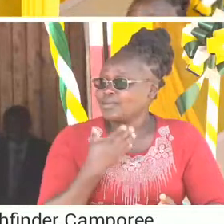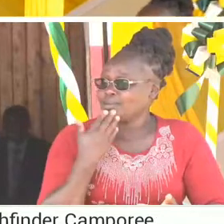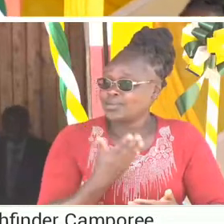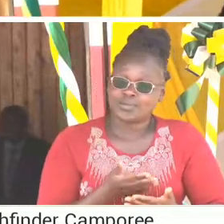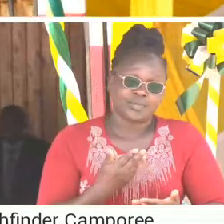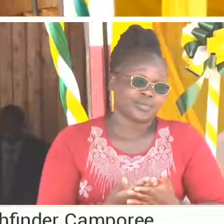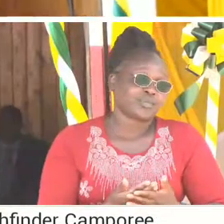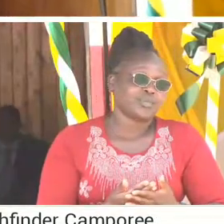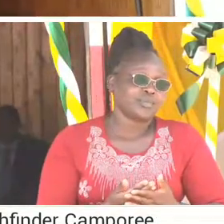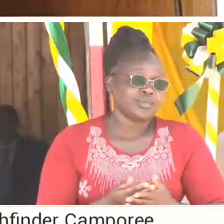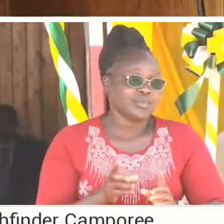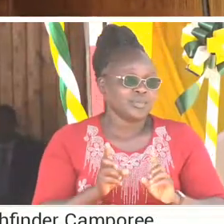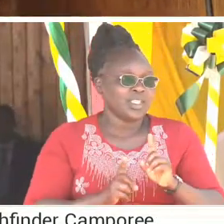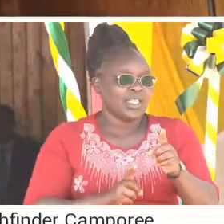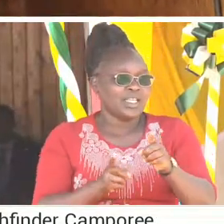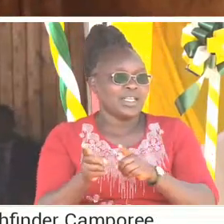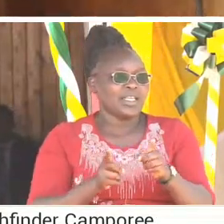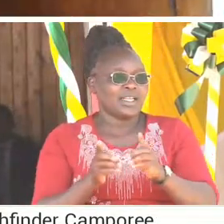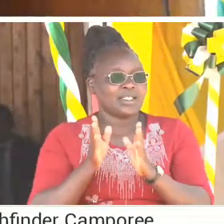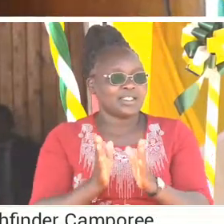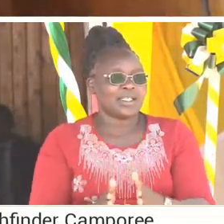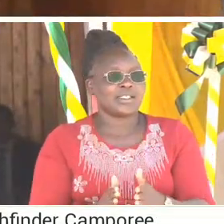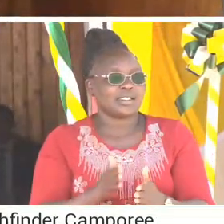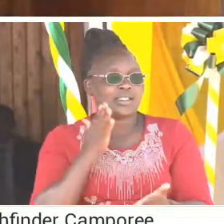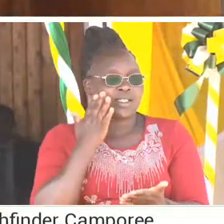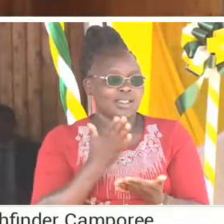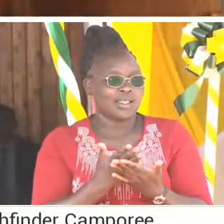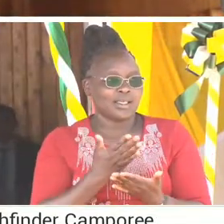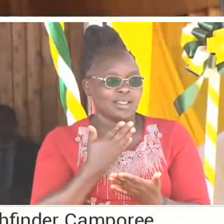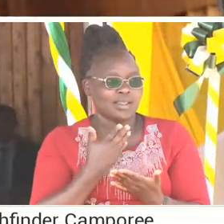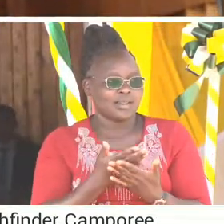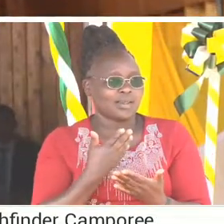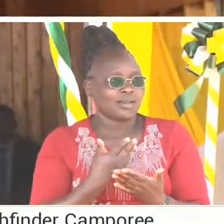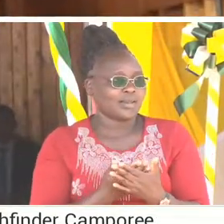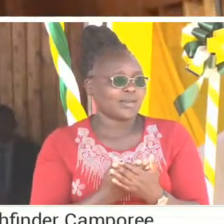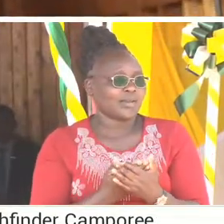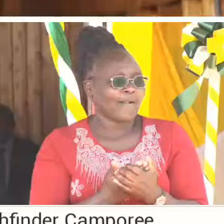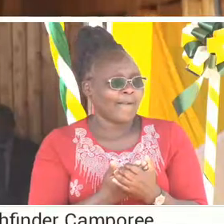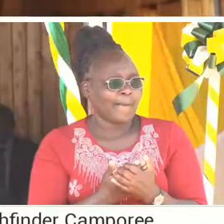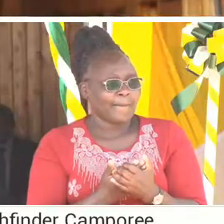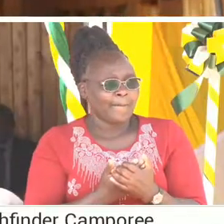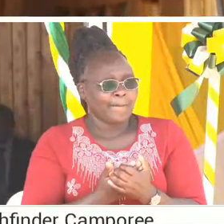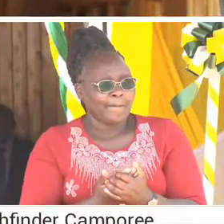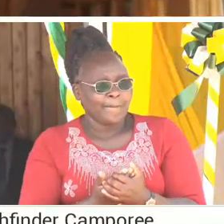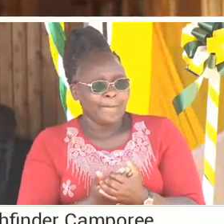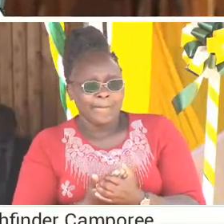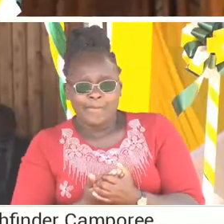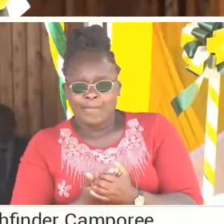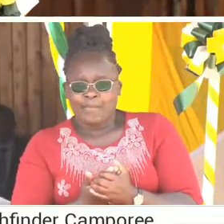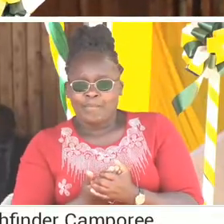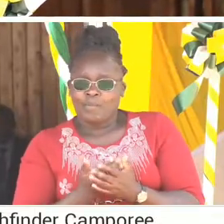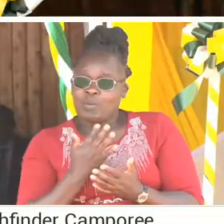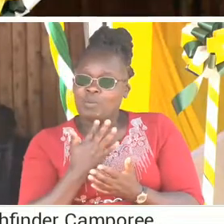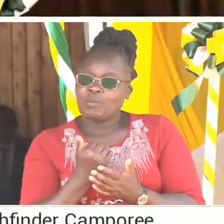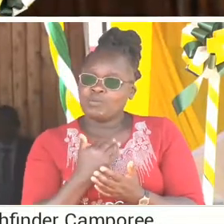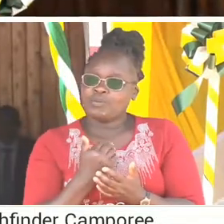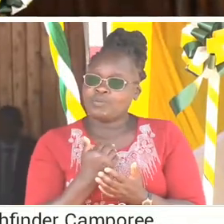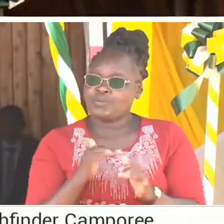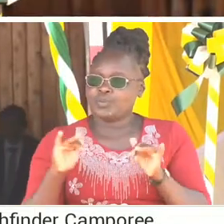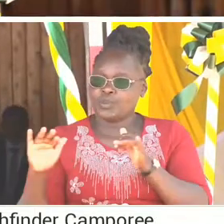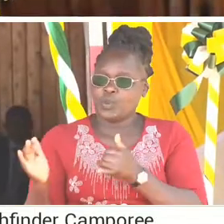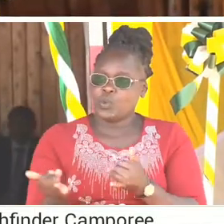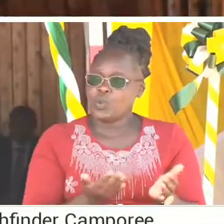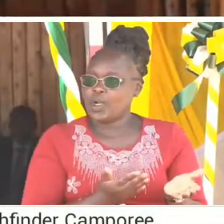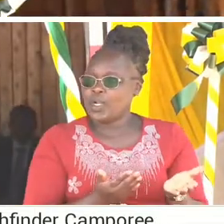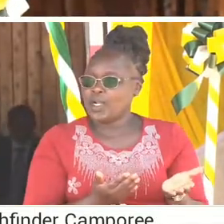pamoja nasi pamoja na wachungaji walikuwa hapa ili ya kwamba tuweze kusaidiana pamoja. Ningependa kukaribisha our executive secretary aweze